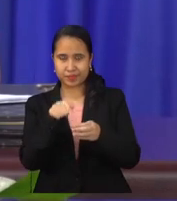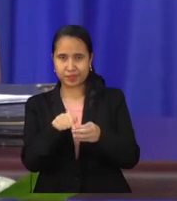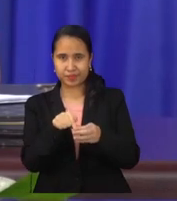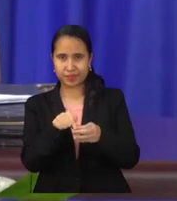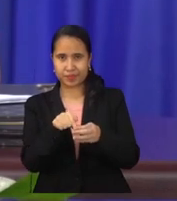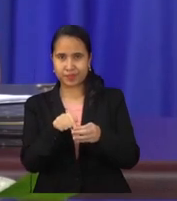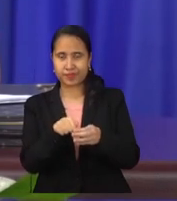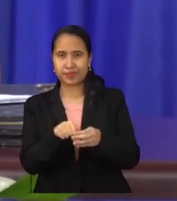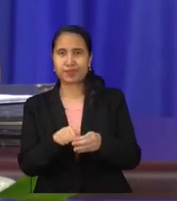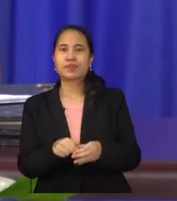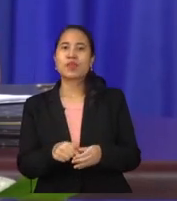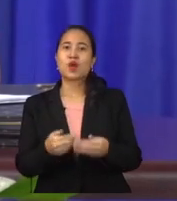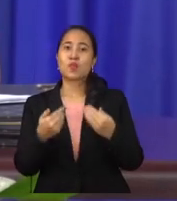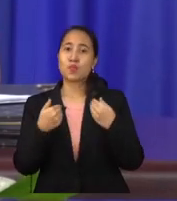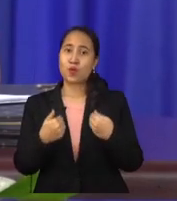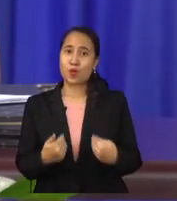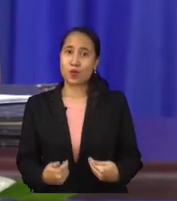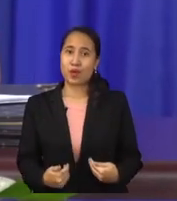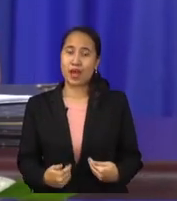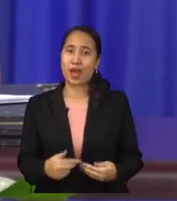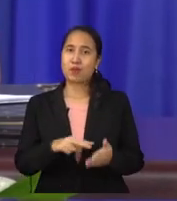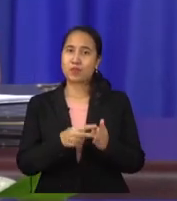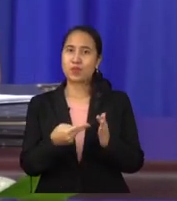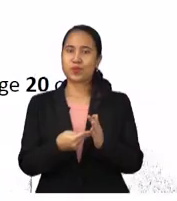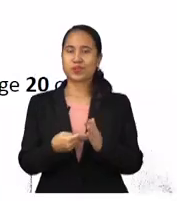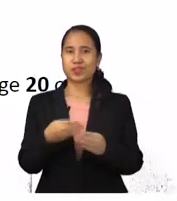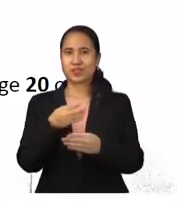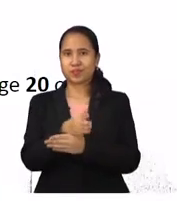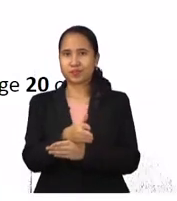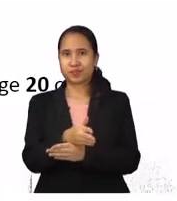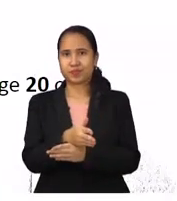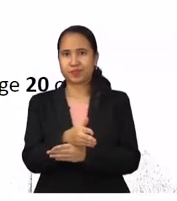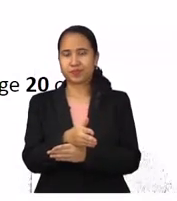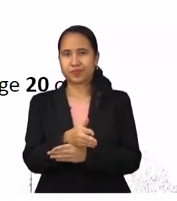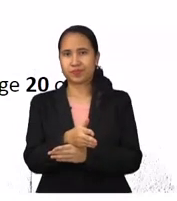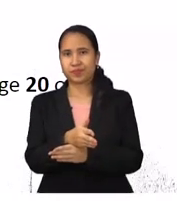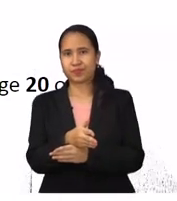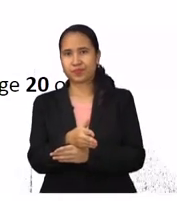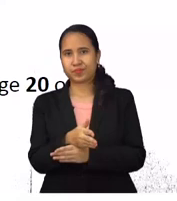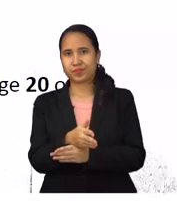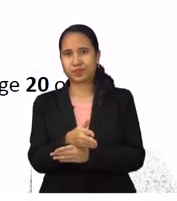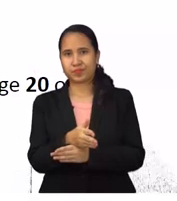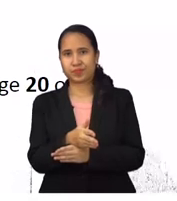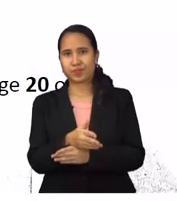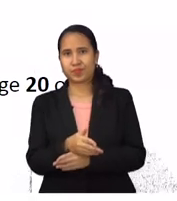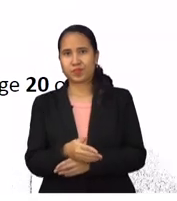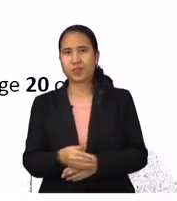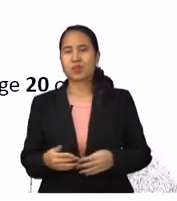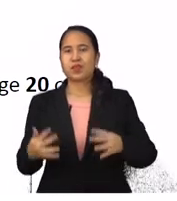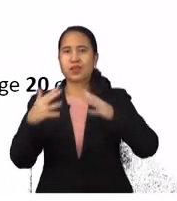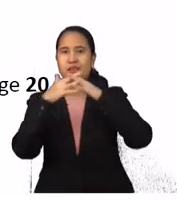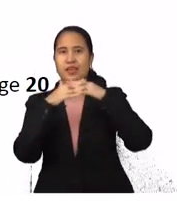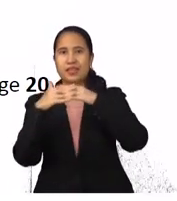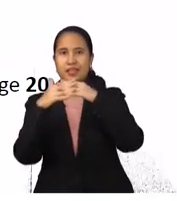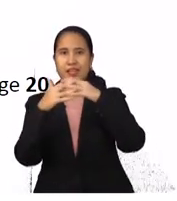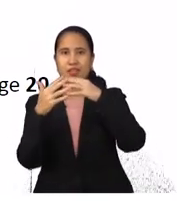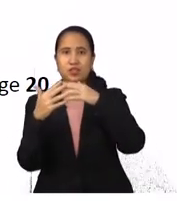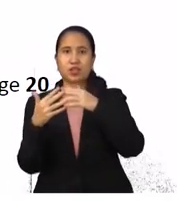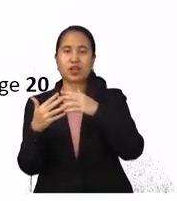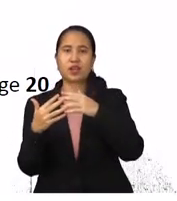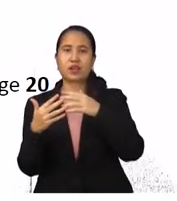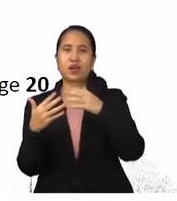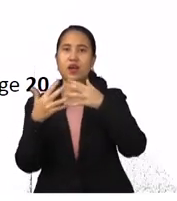Zaken Burger- en Politieke Rechten onderschrijft eveneens de door het Inter-Amerikaanse Hof voor de Rechten van de